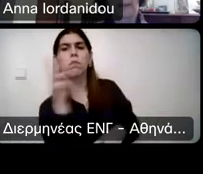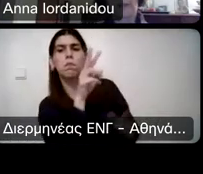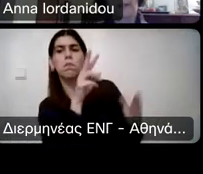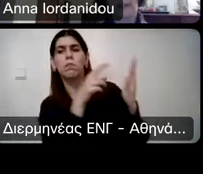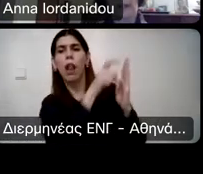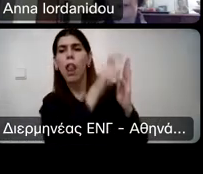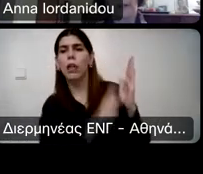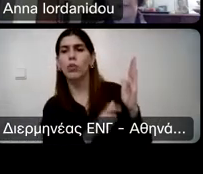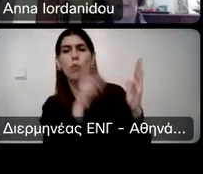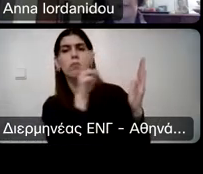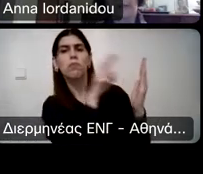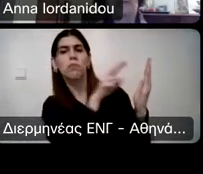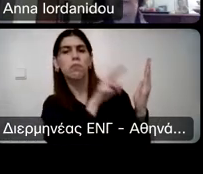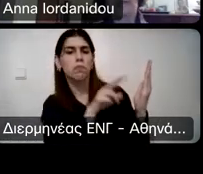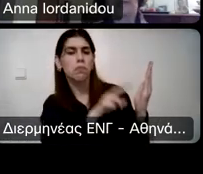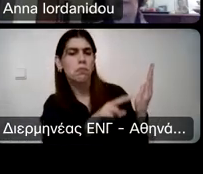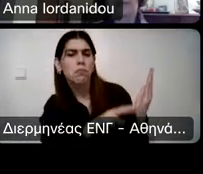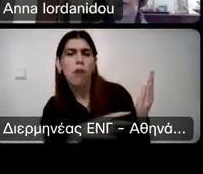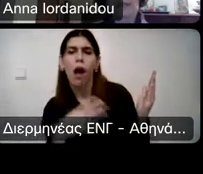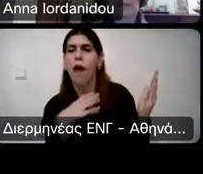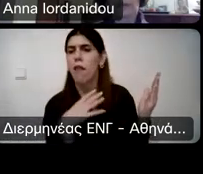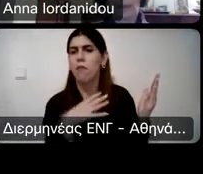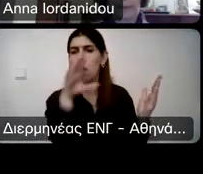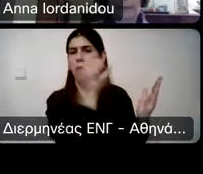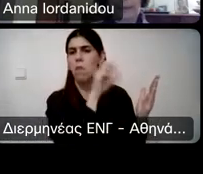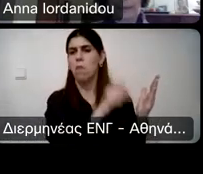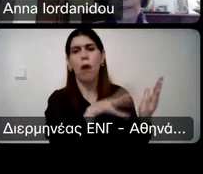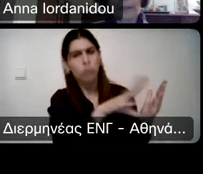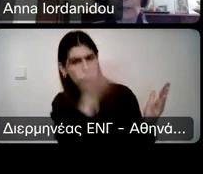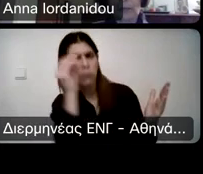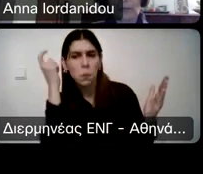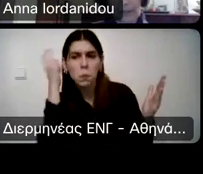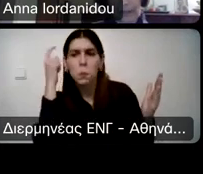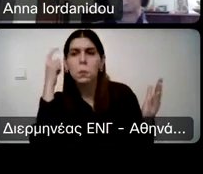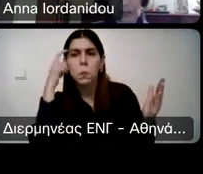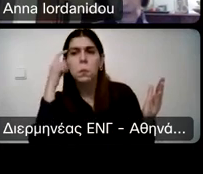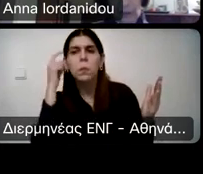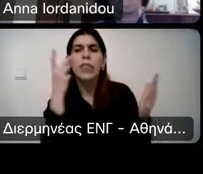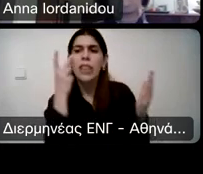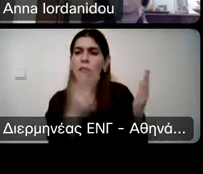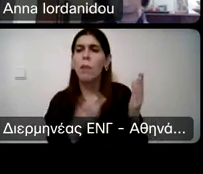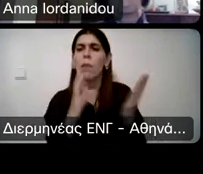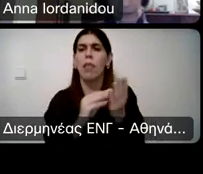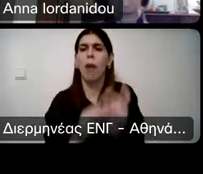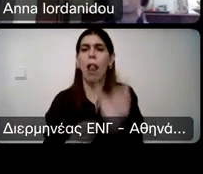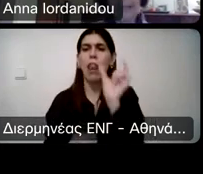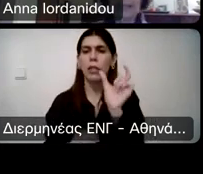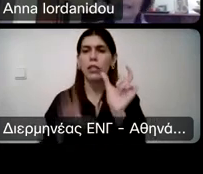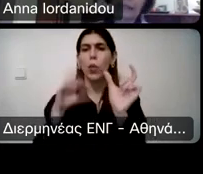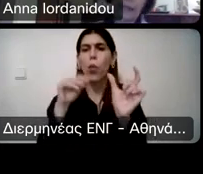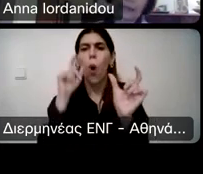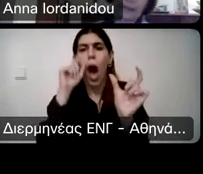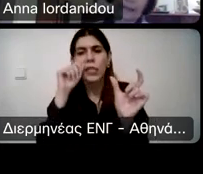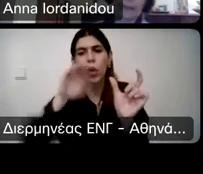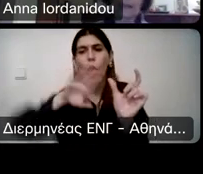να βλέπουν κάθε φορά ποιο είναι το επίθυμα του αρσενικού, ποιο είναι το επίθυμα του θηλυκού